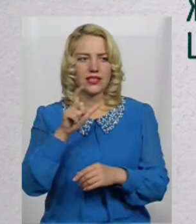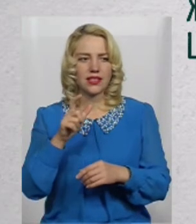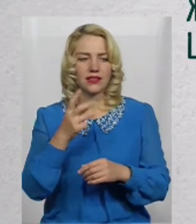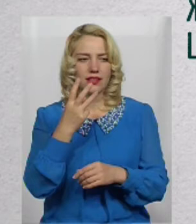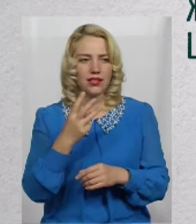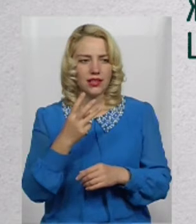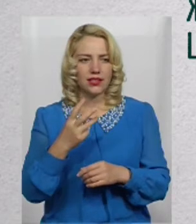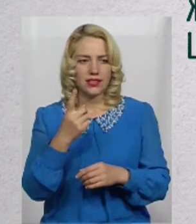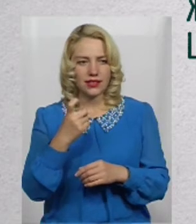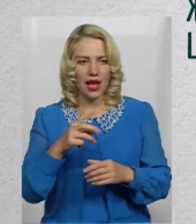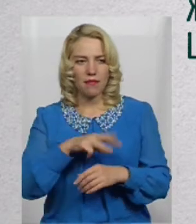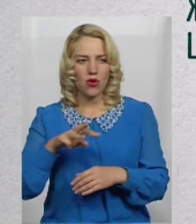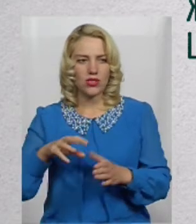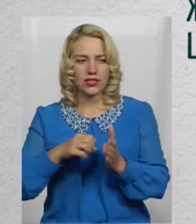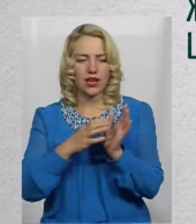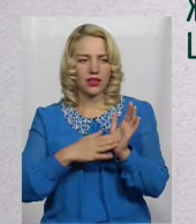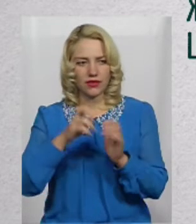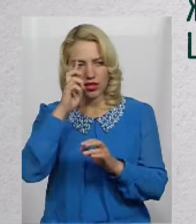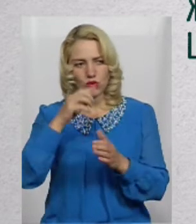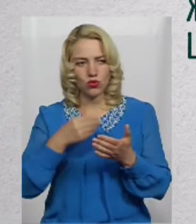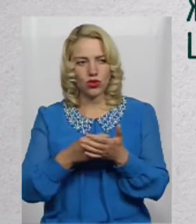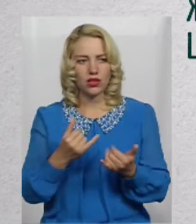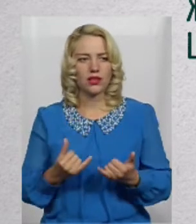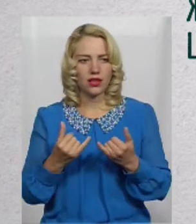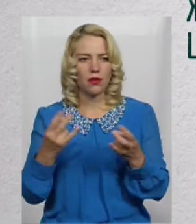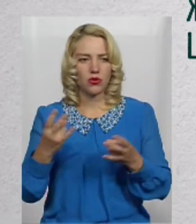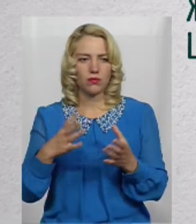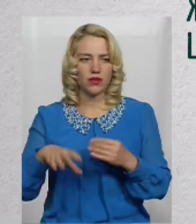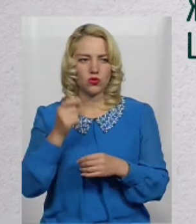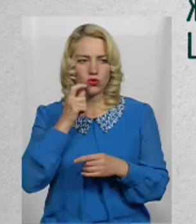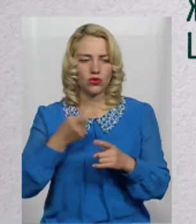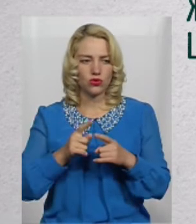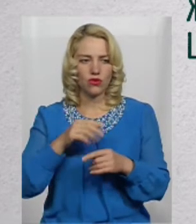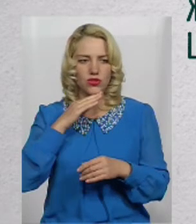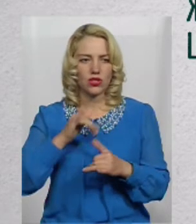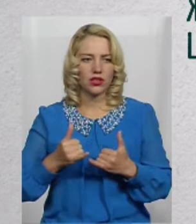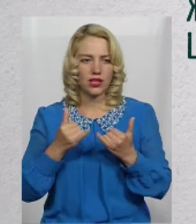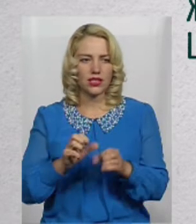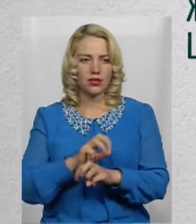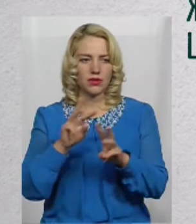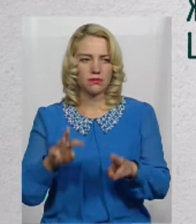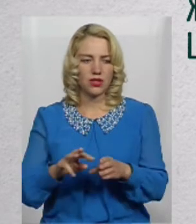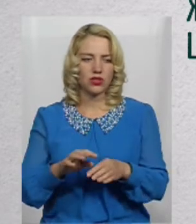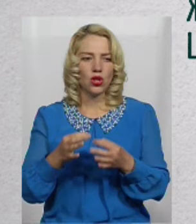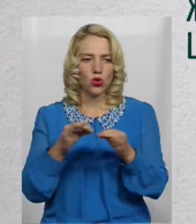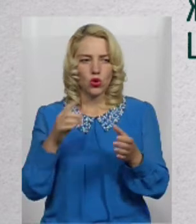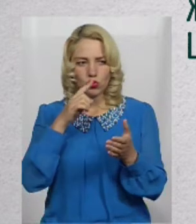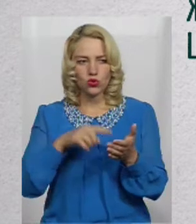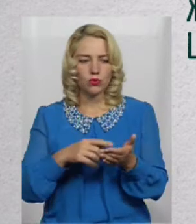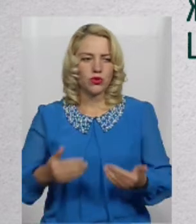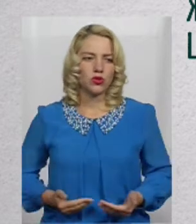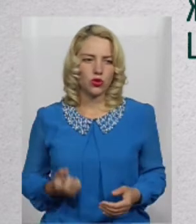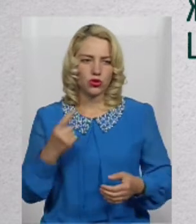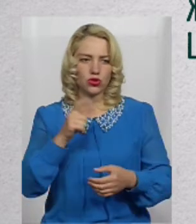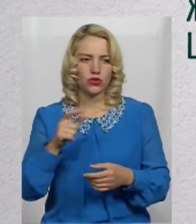зі 100 мільйонів, мається на увазі, закладених у держбюджеті для цих потреб на всю Україну. Цього вистачає для забезпечення доступним житлом 11 чоловік.